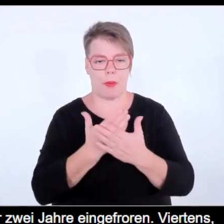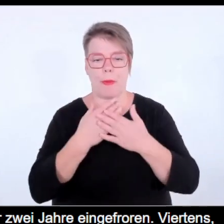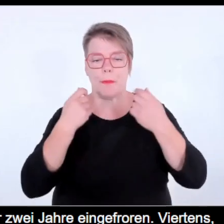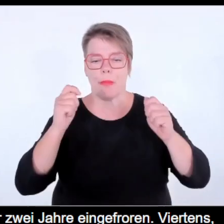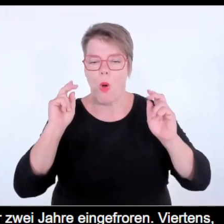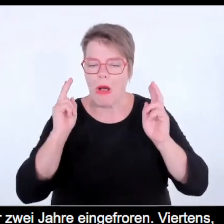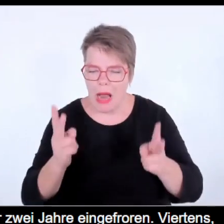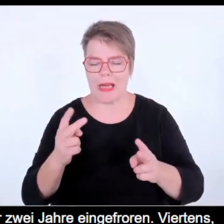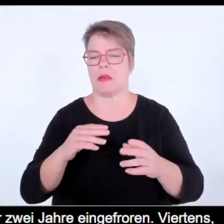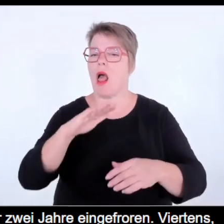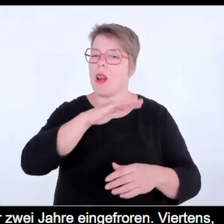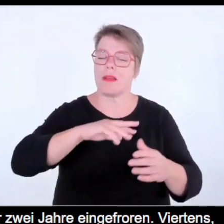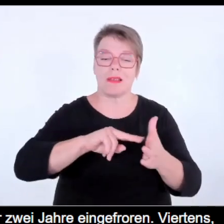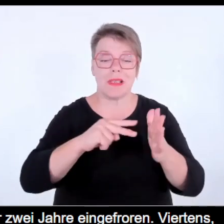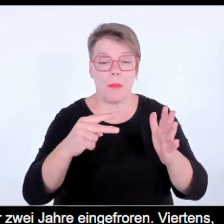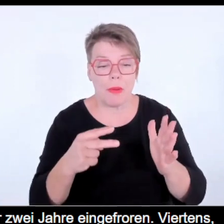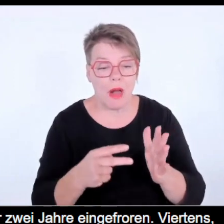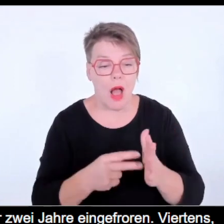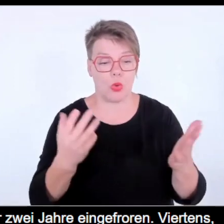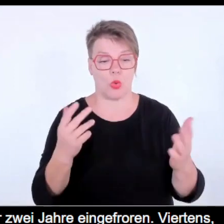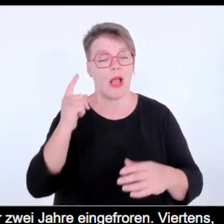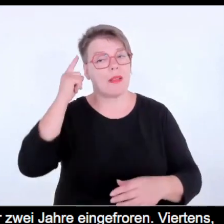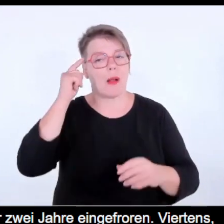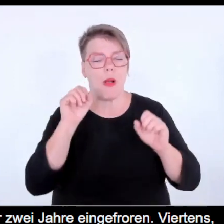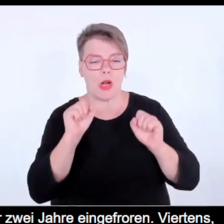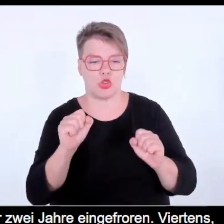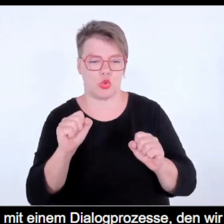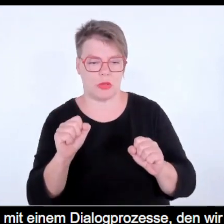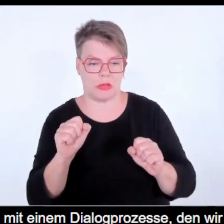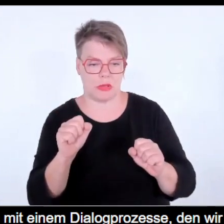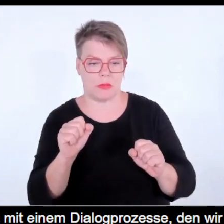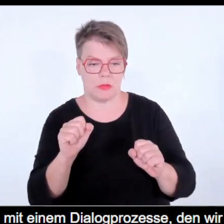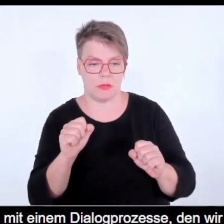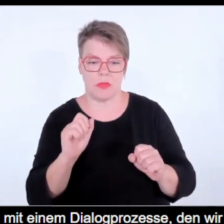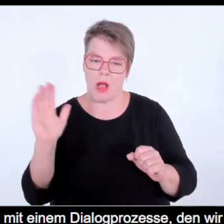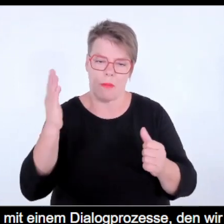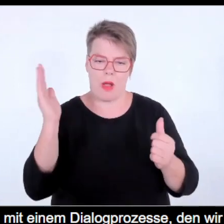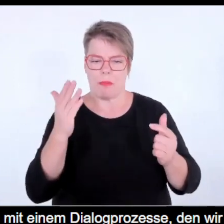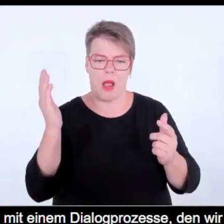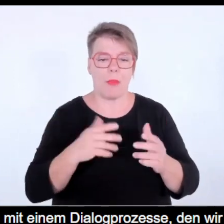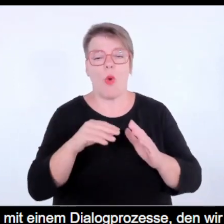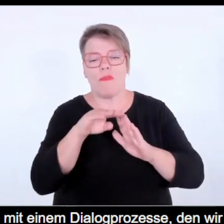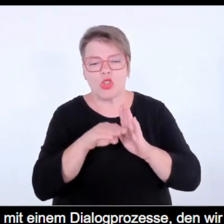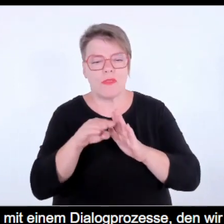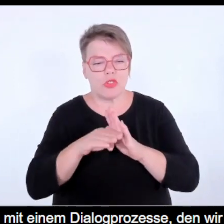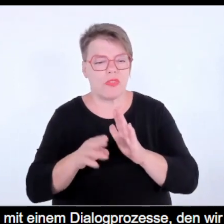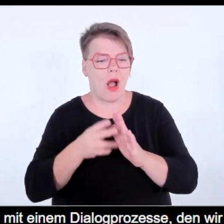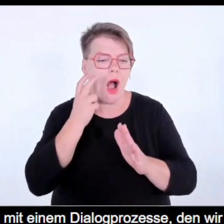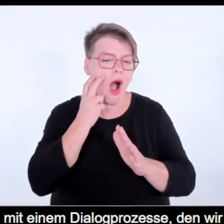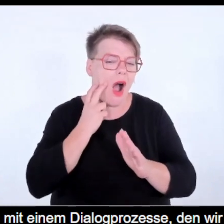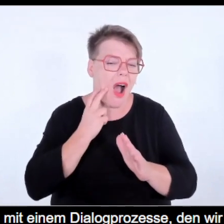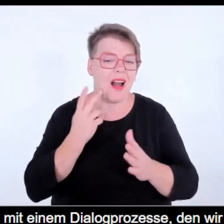Veranstaltungen zum Beispiel ordnungsgemäß durchgeführt hat, der soll ab dem dritten Mal von behördlichen Pflichten weitgehend befreit werden.